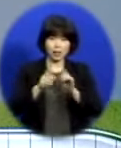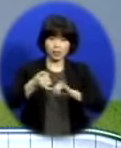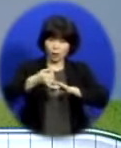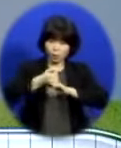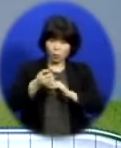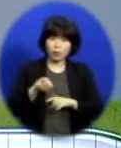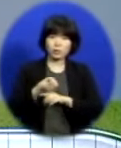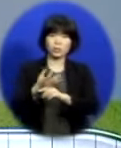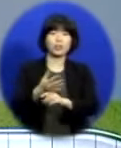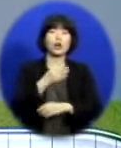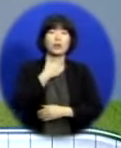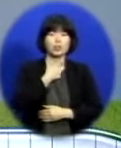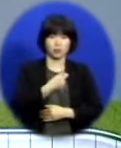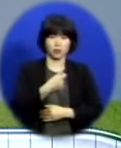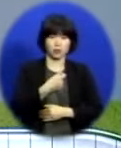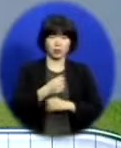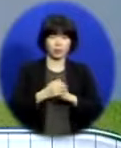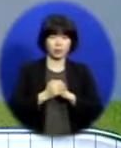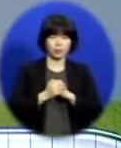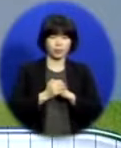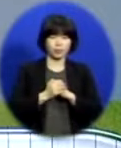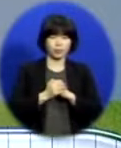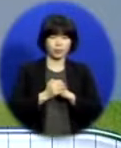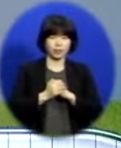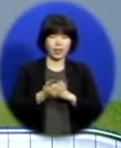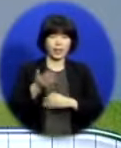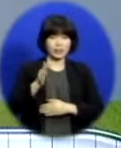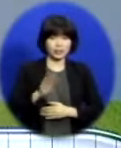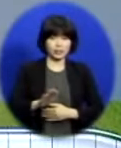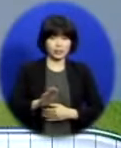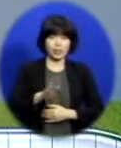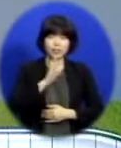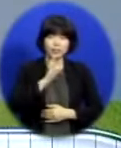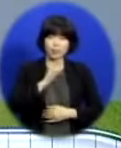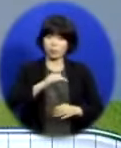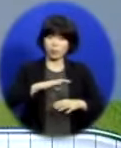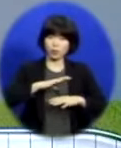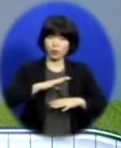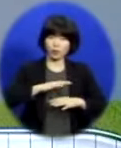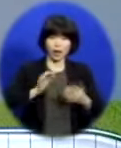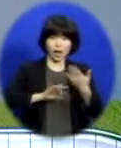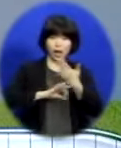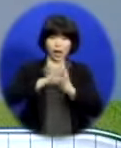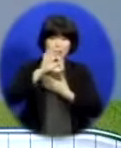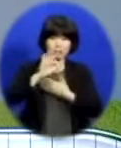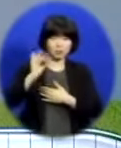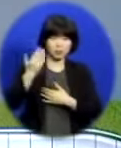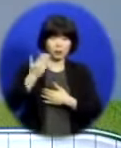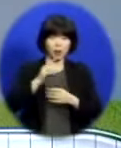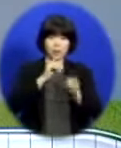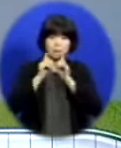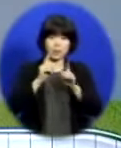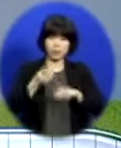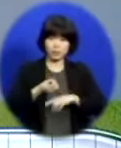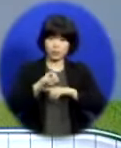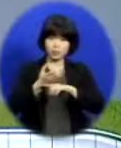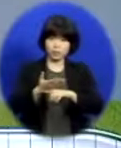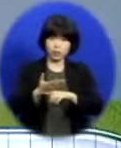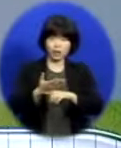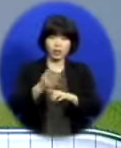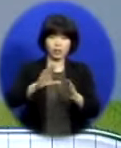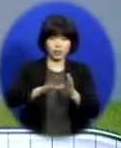전하고 싶었어요 근데 참 놀랍게도 아침이 되었어 이 말씀을 전할 상태가